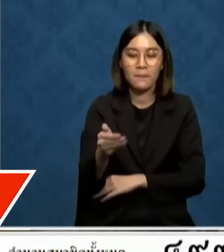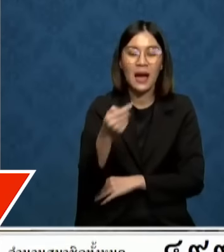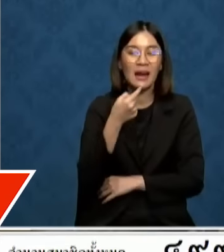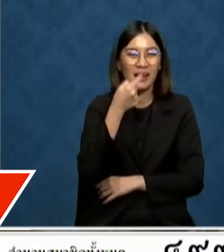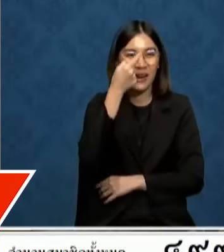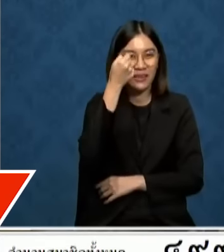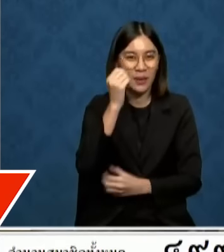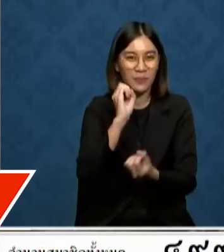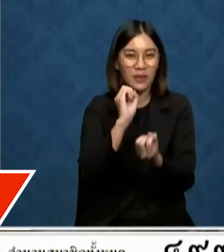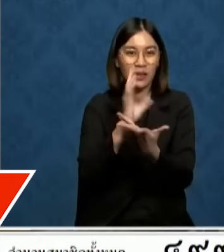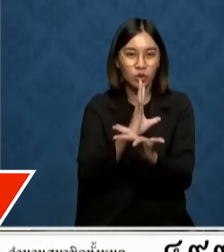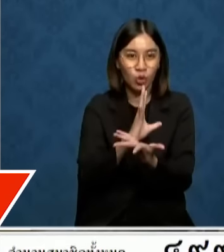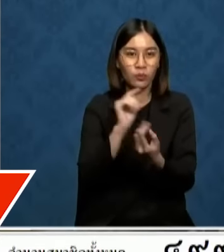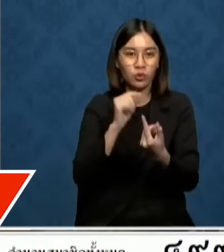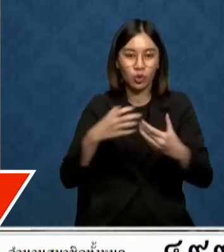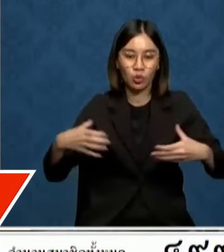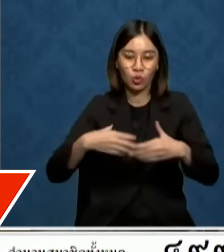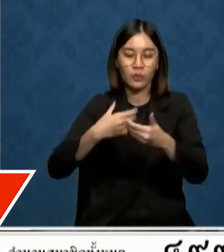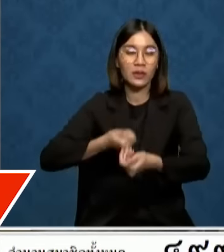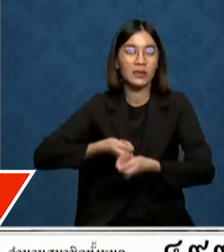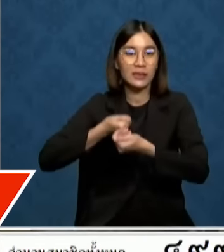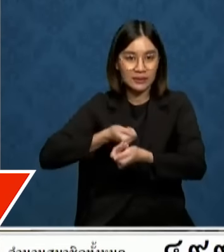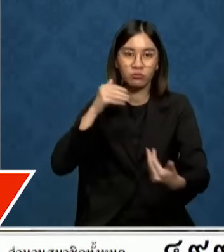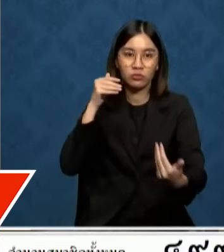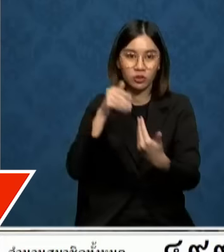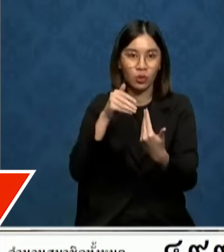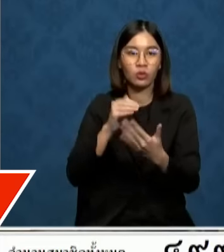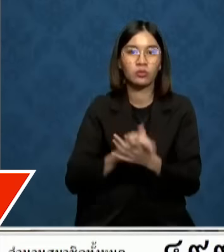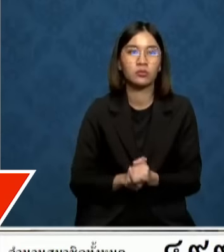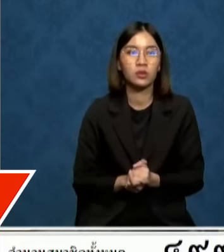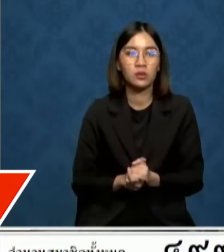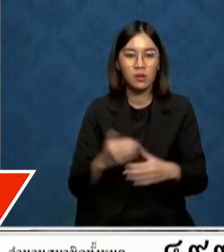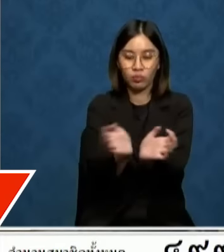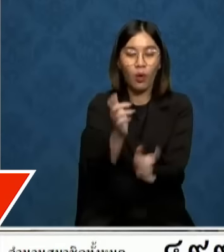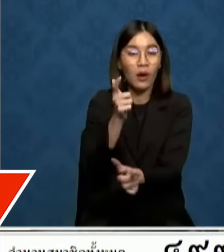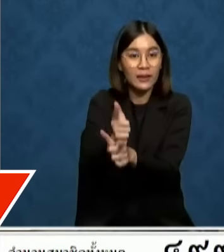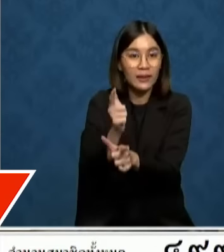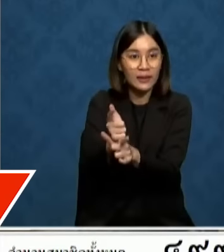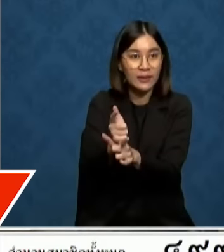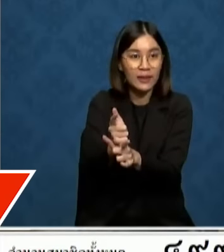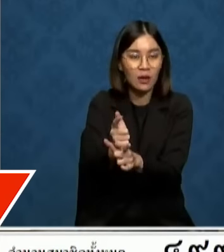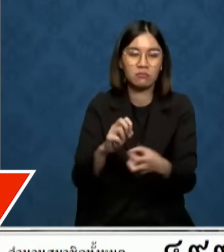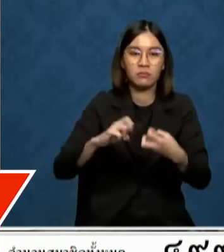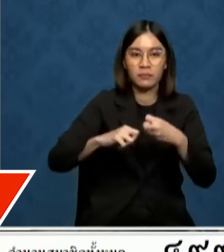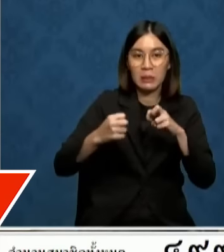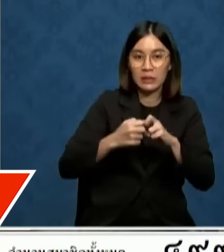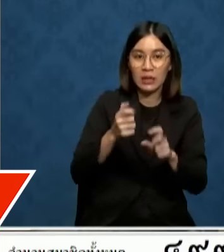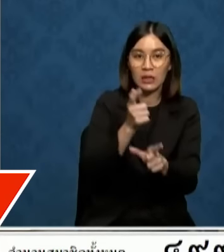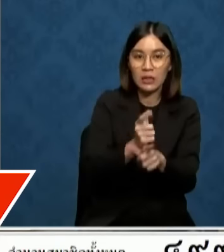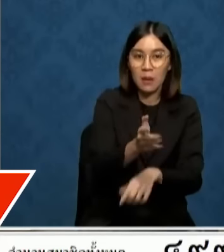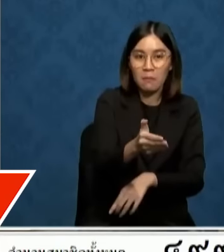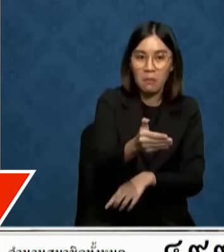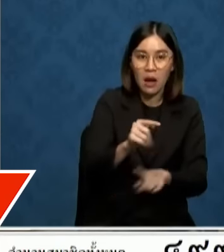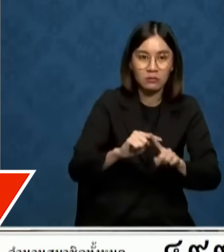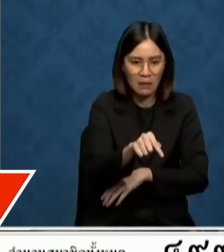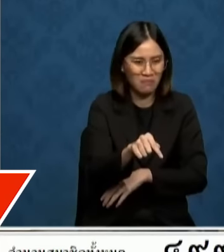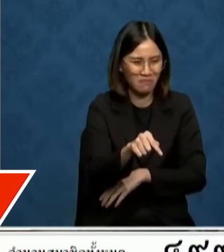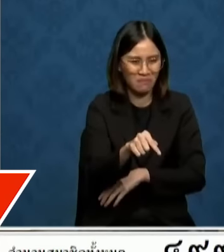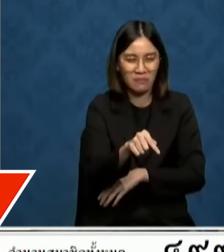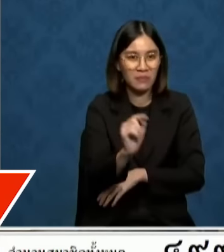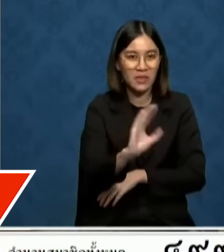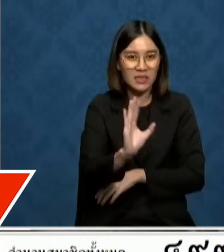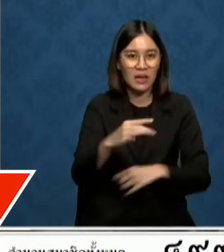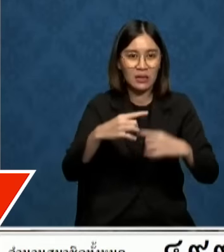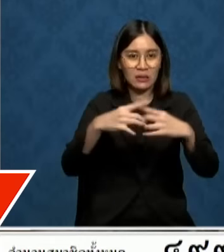ดำส่งผลกระทบต่อเกษตรกรโดยตรงบ่อเพาะเลี้ยงประสบปัญหาเลี้ยงปลาแต่ไม่ได้ปลาที่เลี้ยง